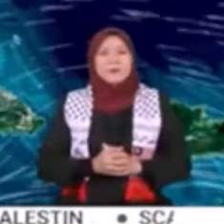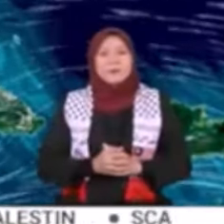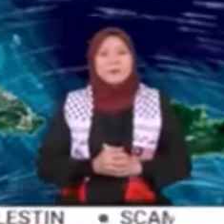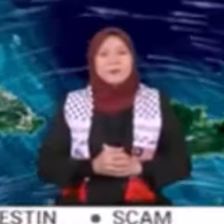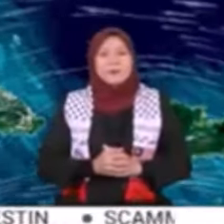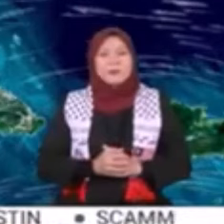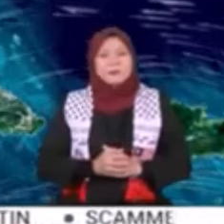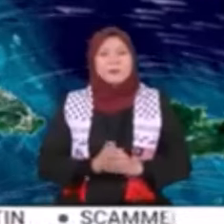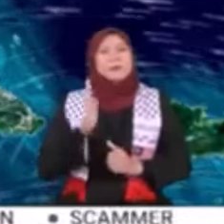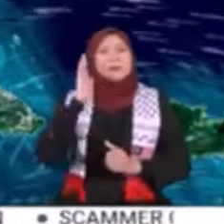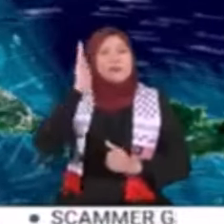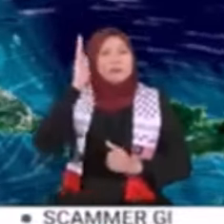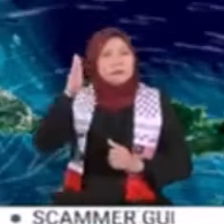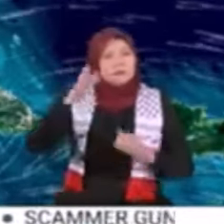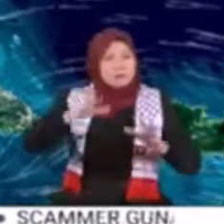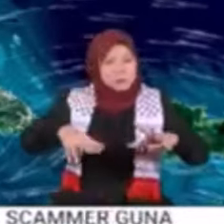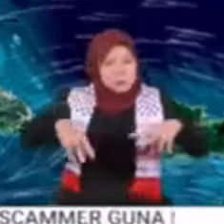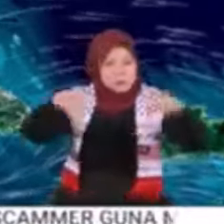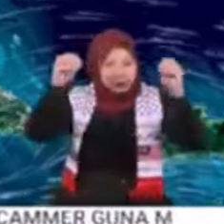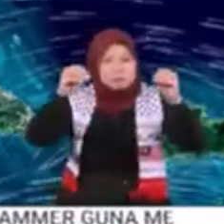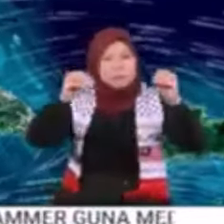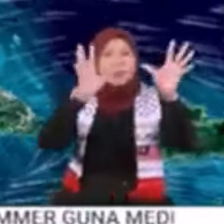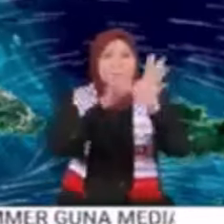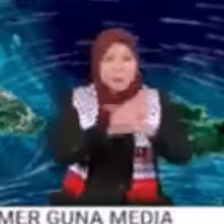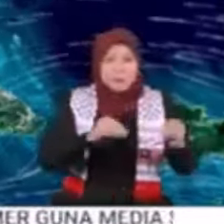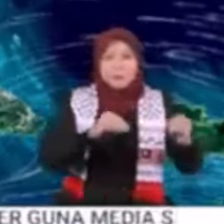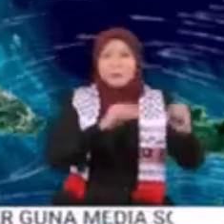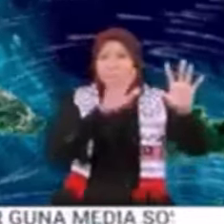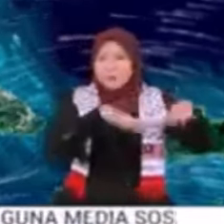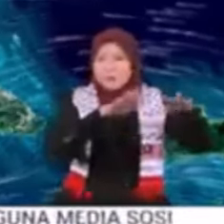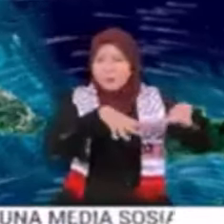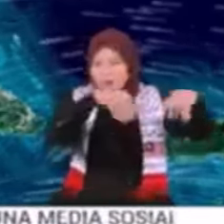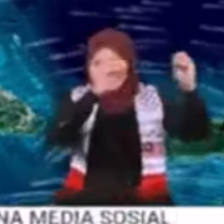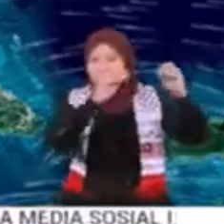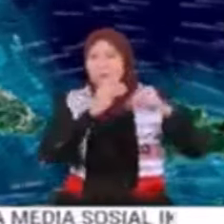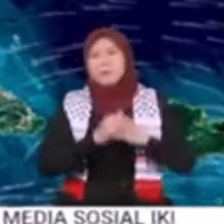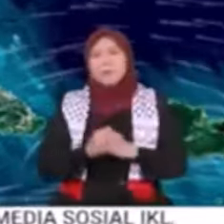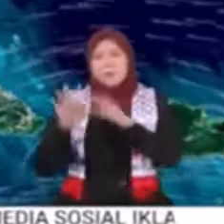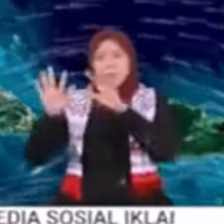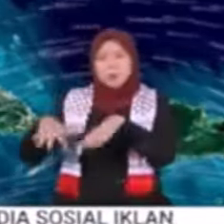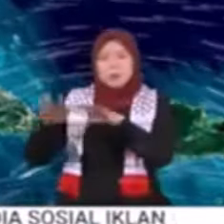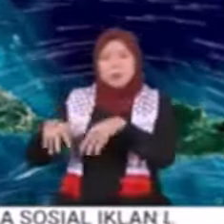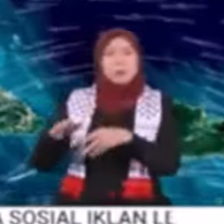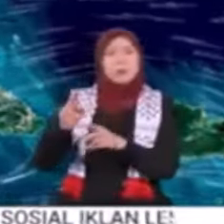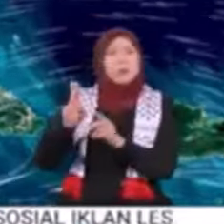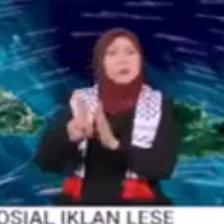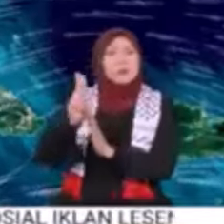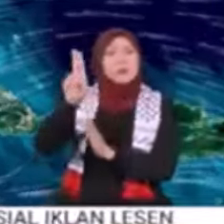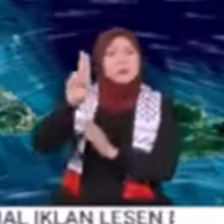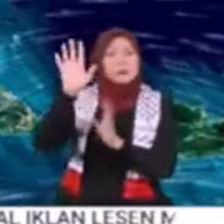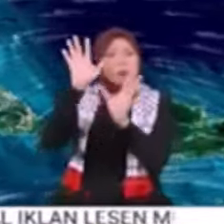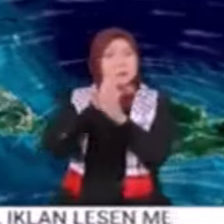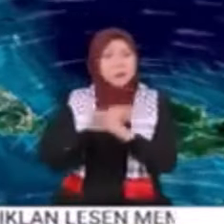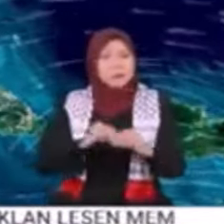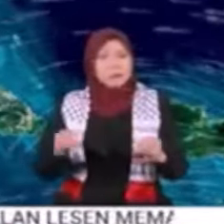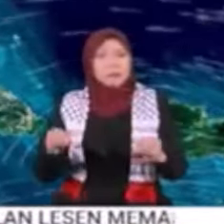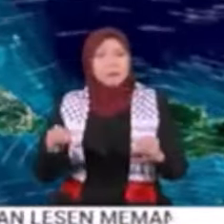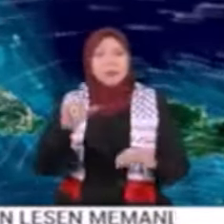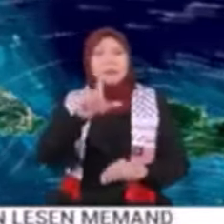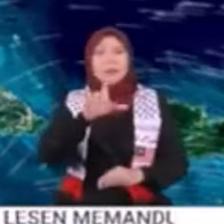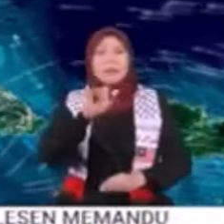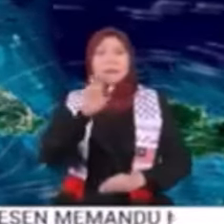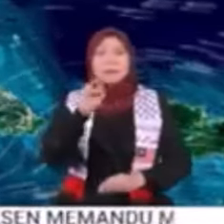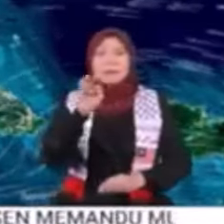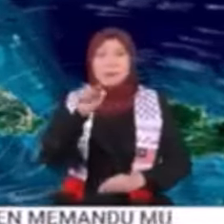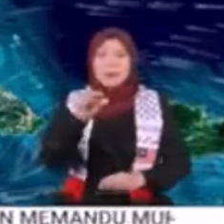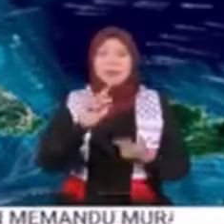akan sedikit masa lagi akan beransur reda. Manakala di hujan yang berlaku di bahagian utara di negeri Sarawak, iaitu di bahagian Limbang